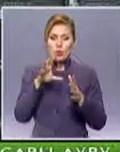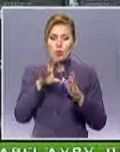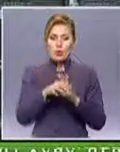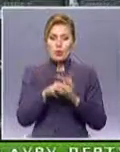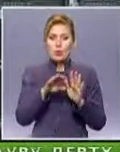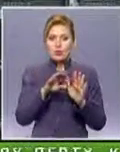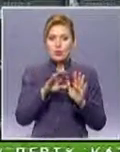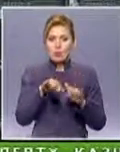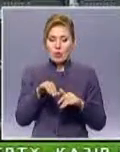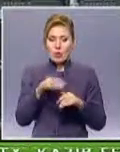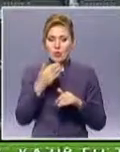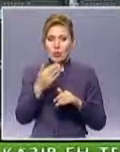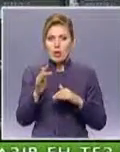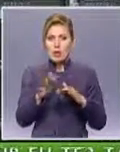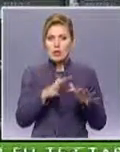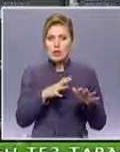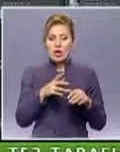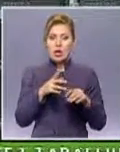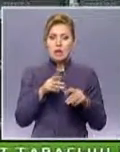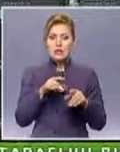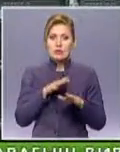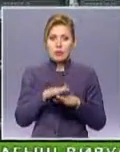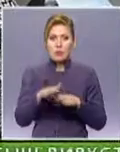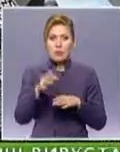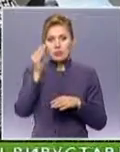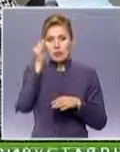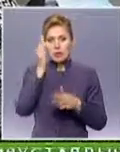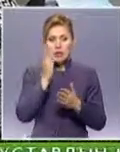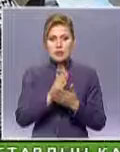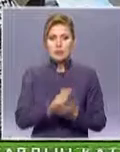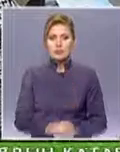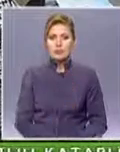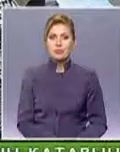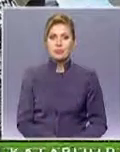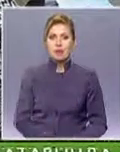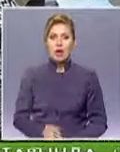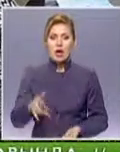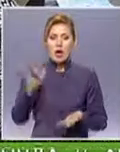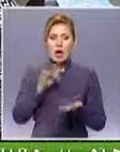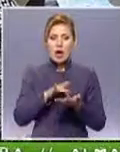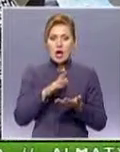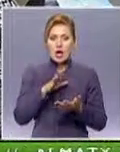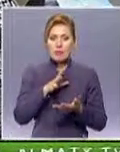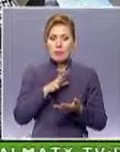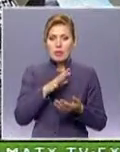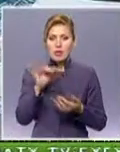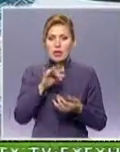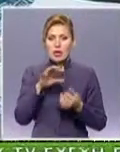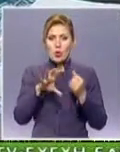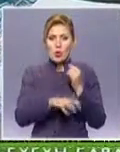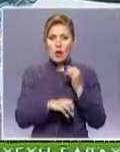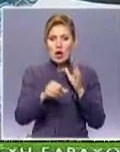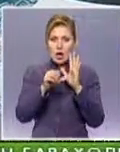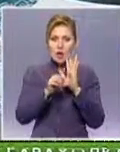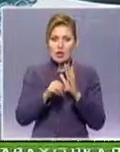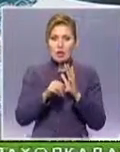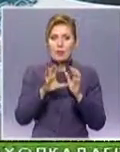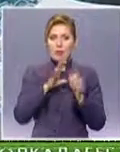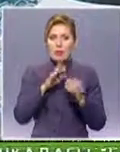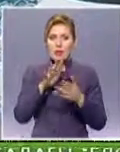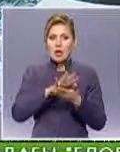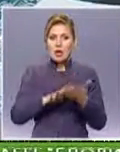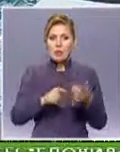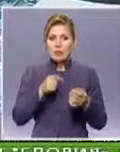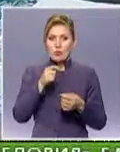енгізілгеннен кейін бұл әдістер іс жүзіне асады деп ойлаймын. Сонымен қатар қалалық кәсіпкерлер палатасына соңғы 6 айда 60-тан астам шағым